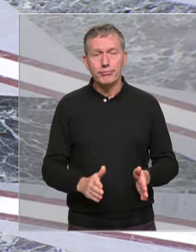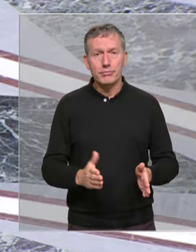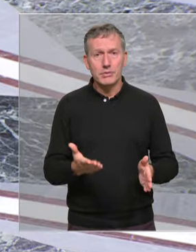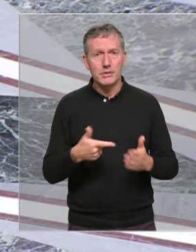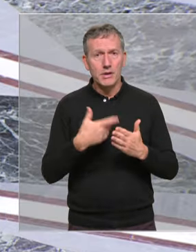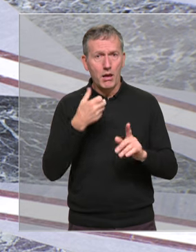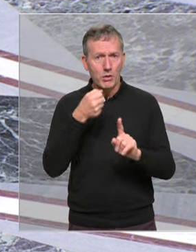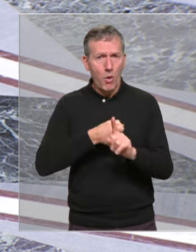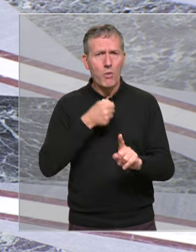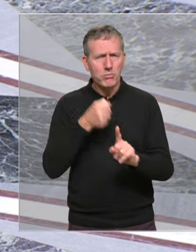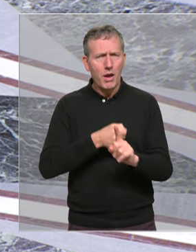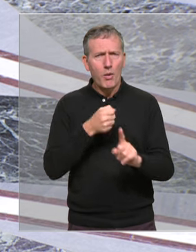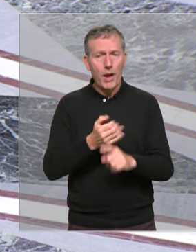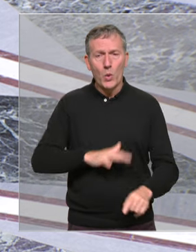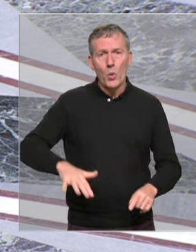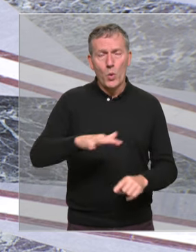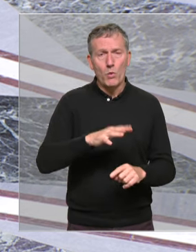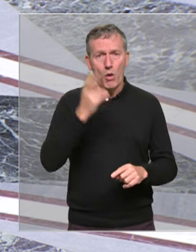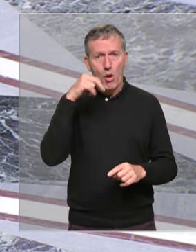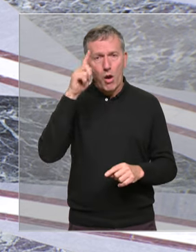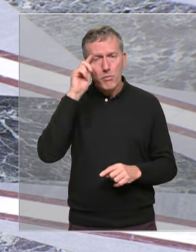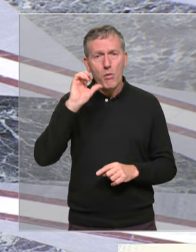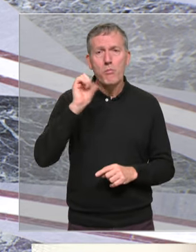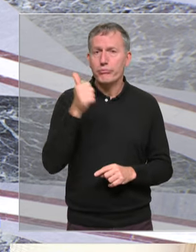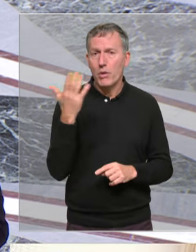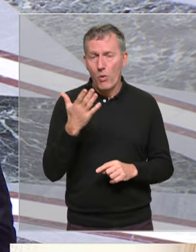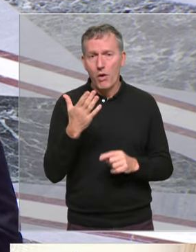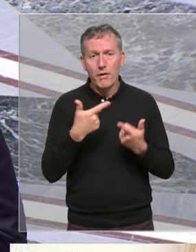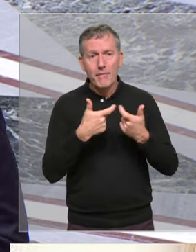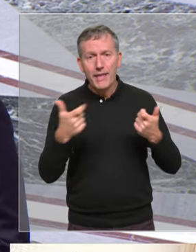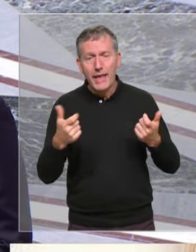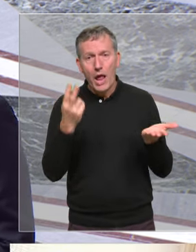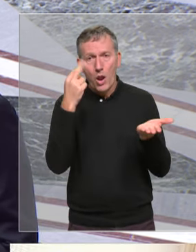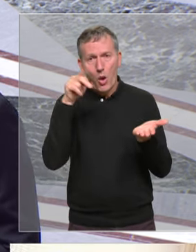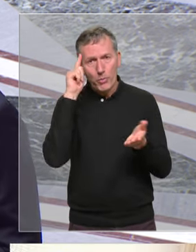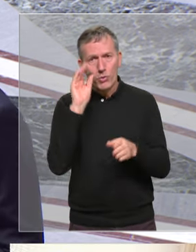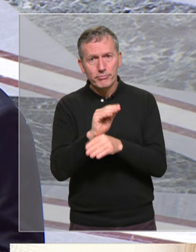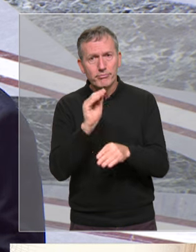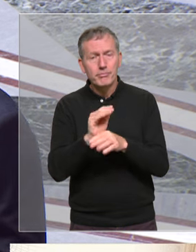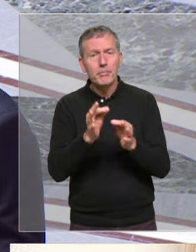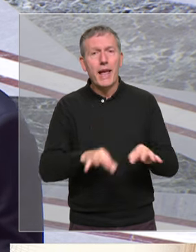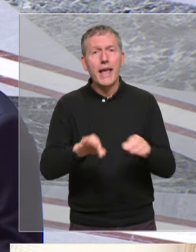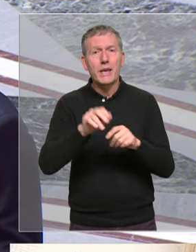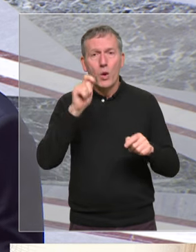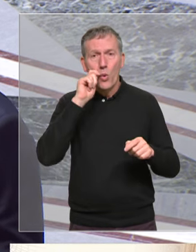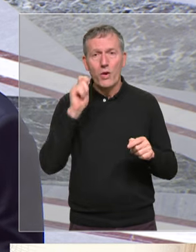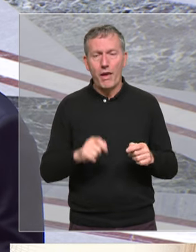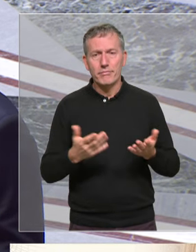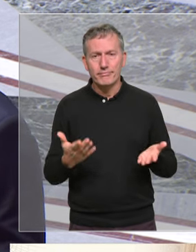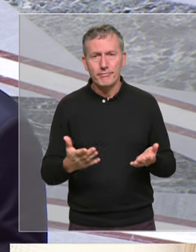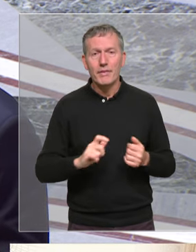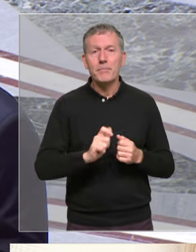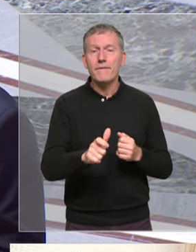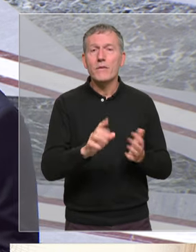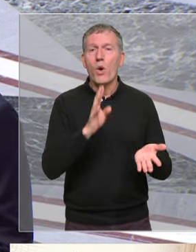combat pour nous Européens, en privilégiant des équipements européens à fournir à l'Ukraine. La conférence internationale de